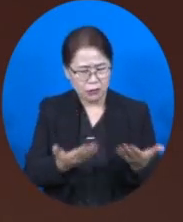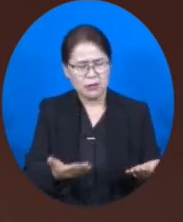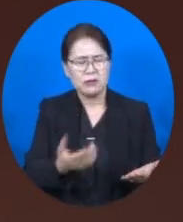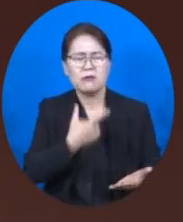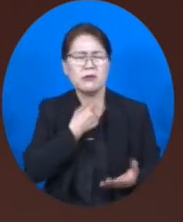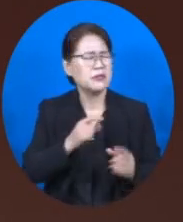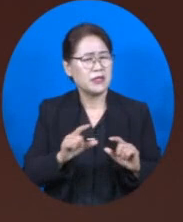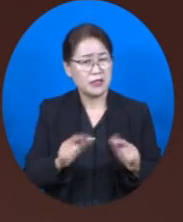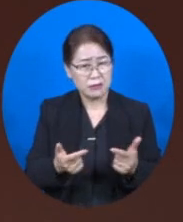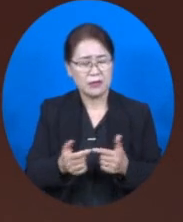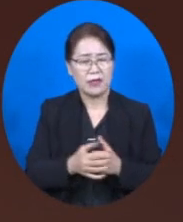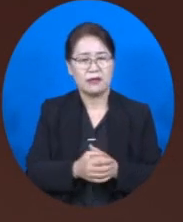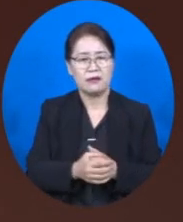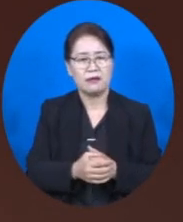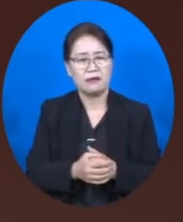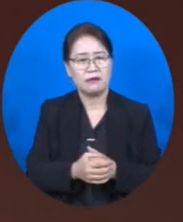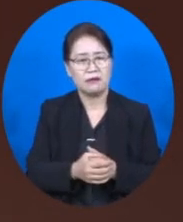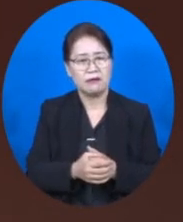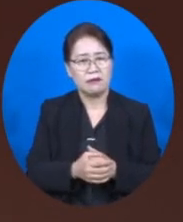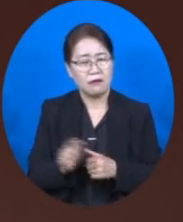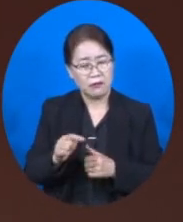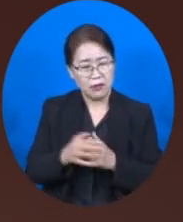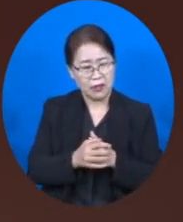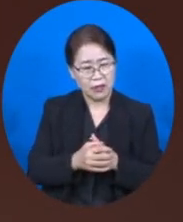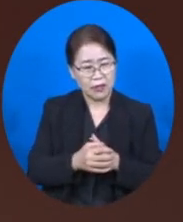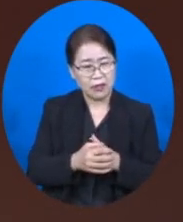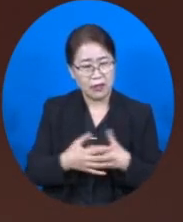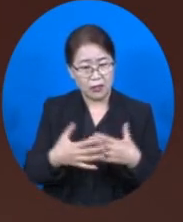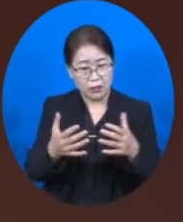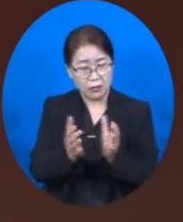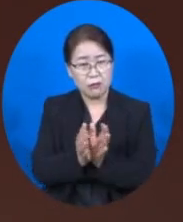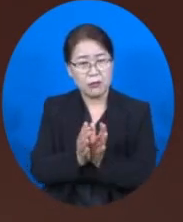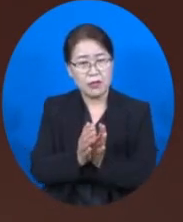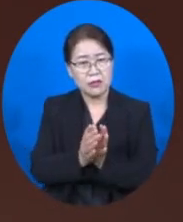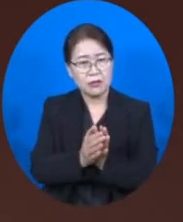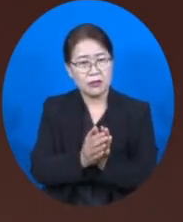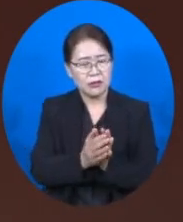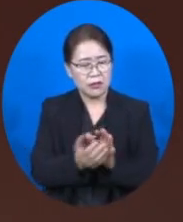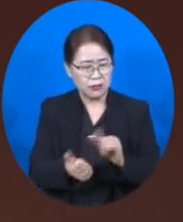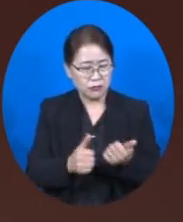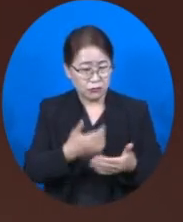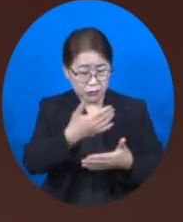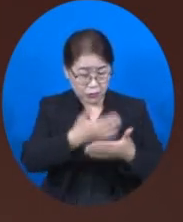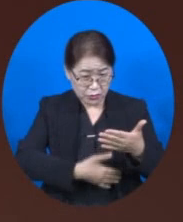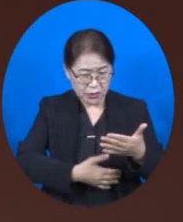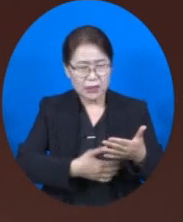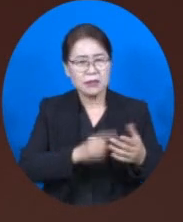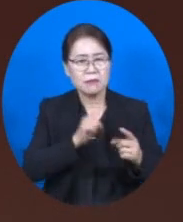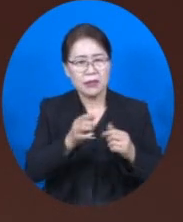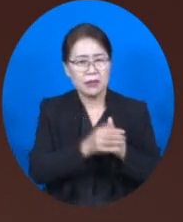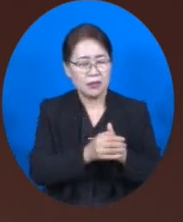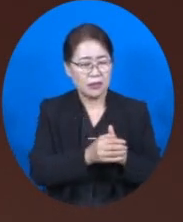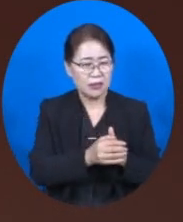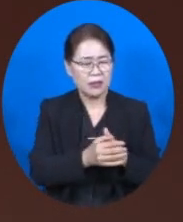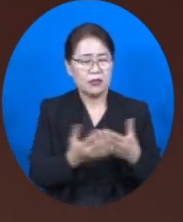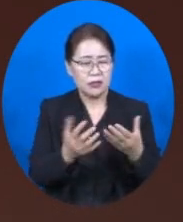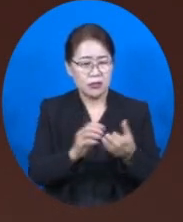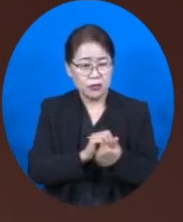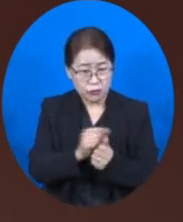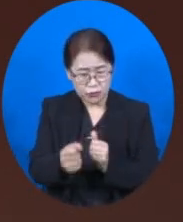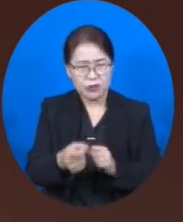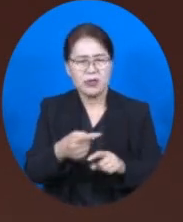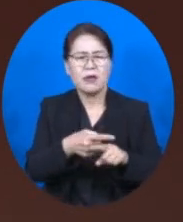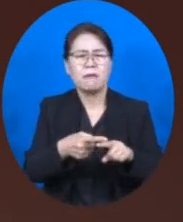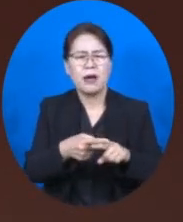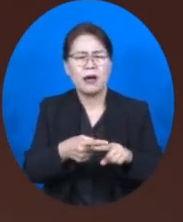않습니다 얼마 전에 모그룹의 회장의 이혼 내용을 보니까 주식의 절반을 요구했잖아요